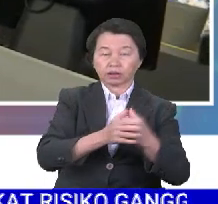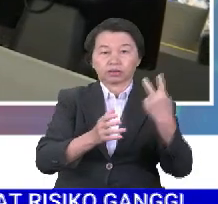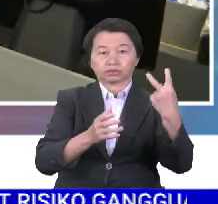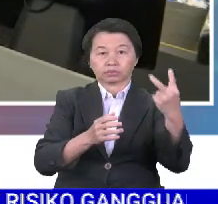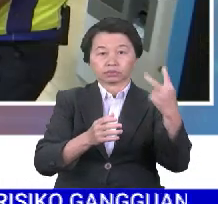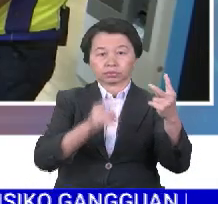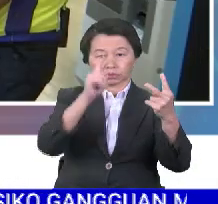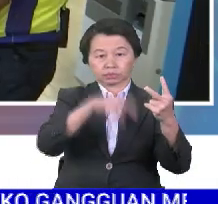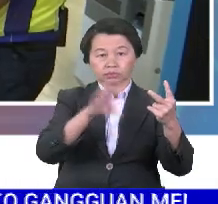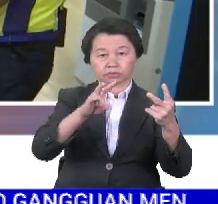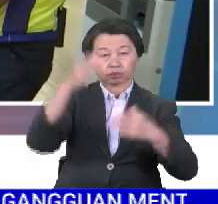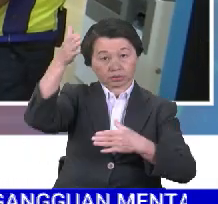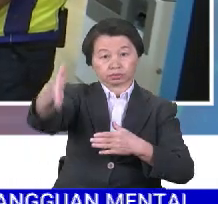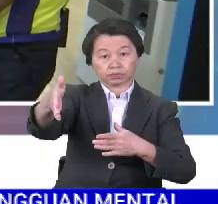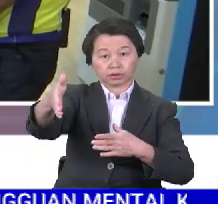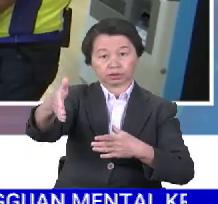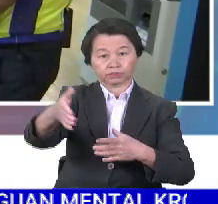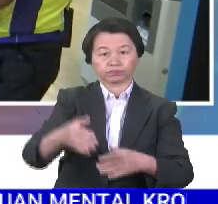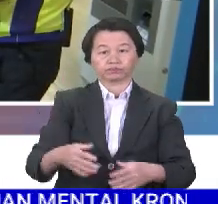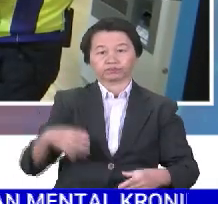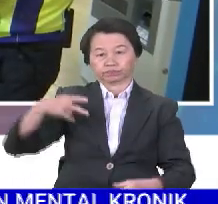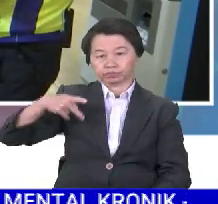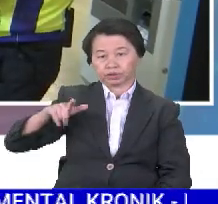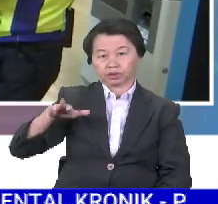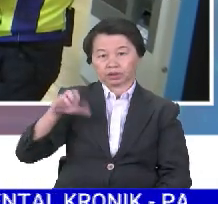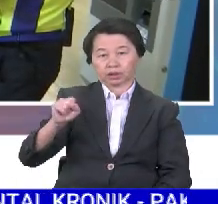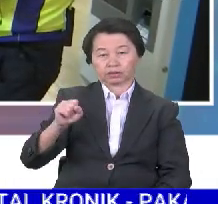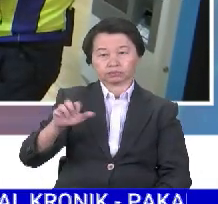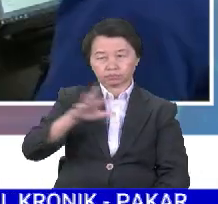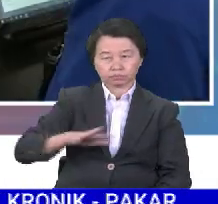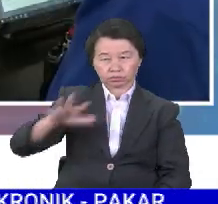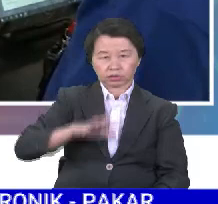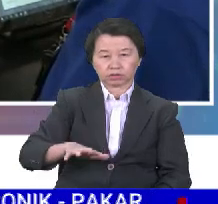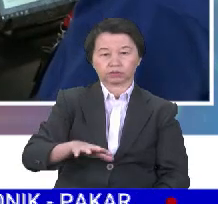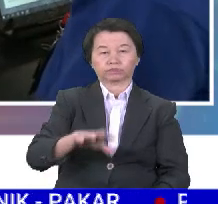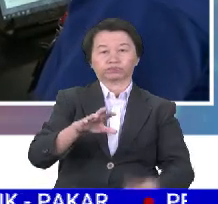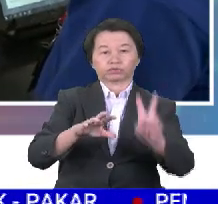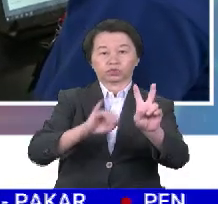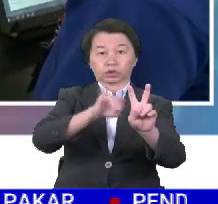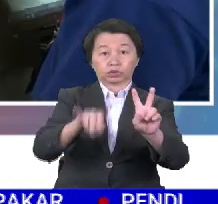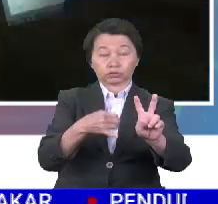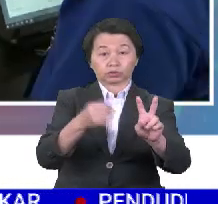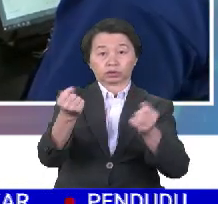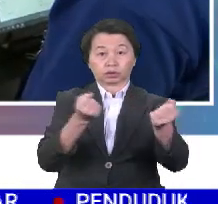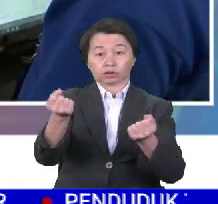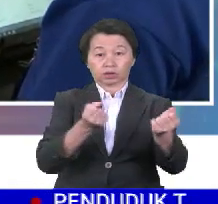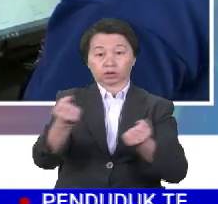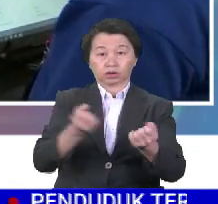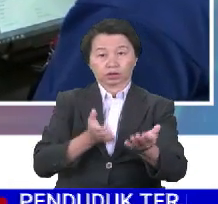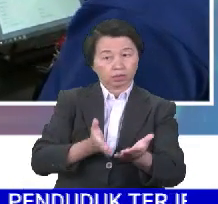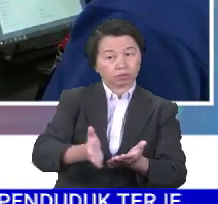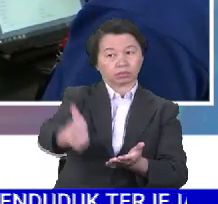12 hari bulan depan. Dan juga pihak PLUS juga turut menjangkakan kira-kira 2 juta kenderaan akan